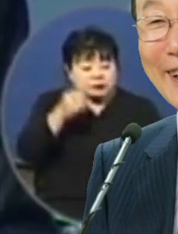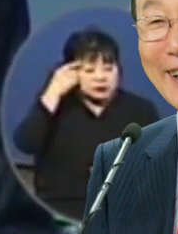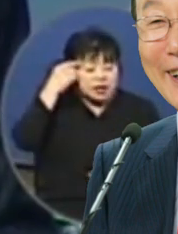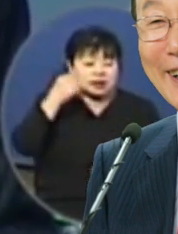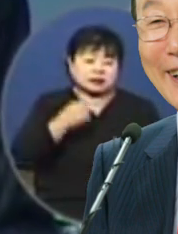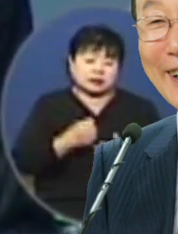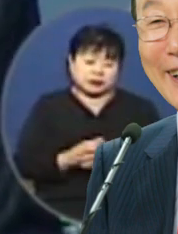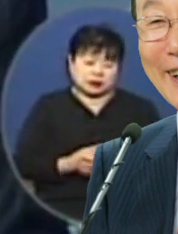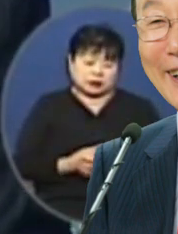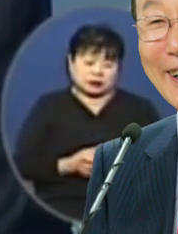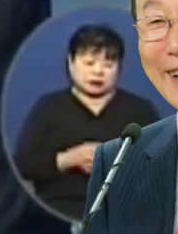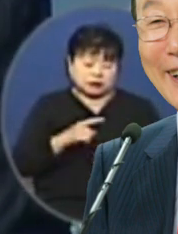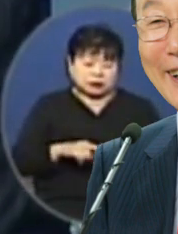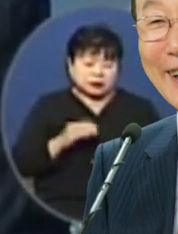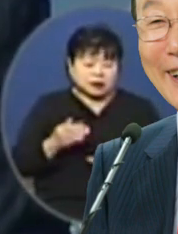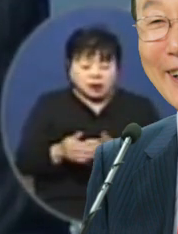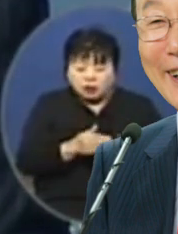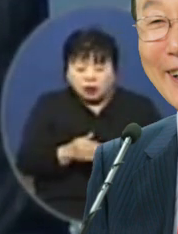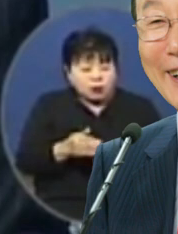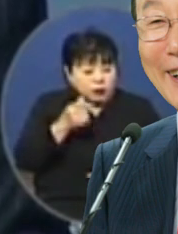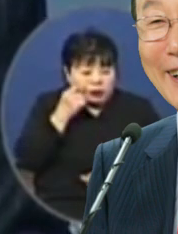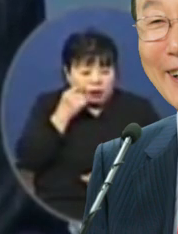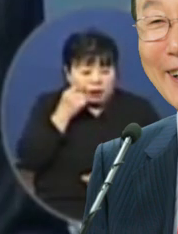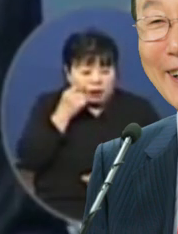때문에 그런 것입니다. 체험을 못해요.